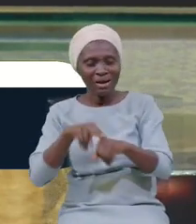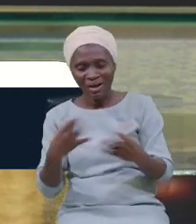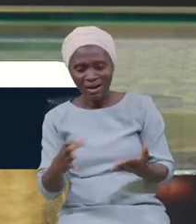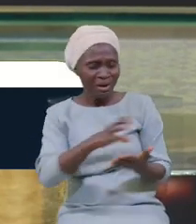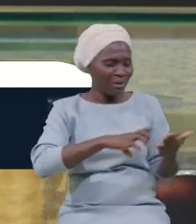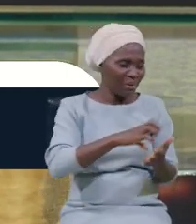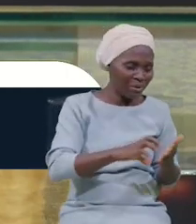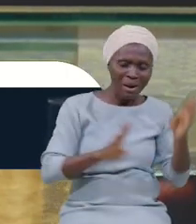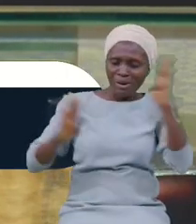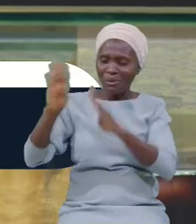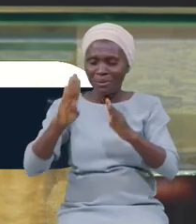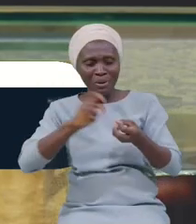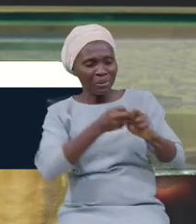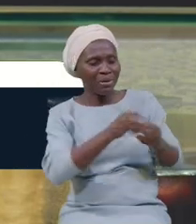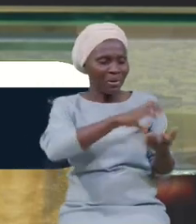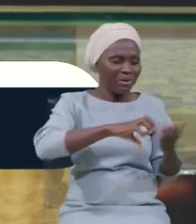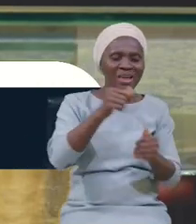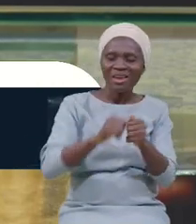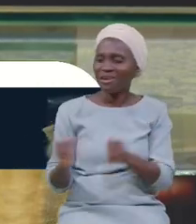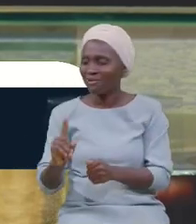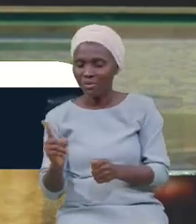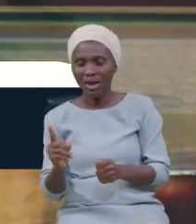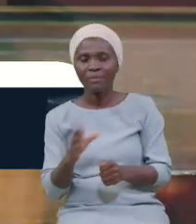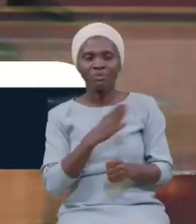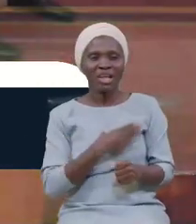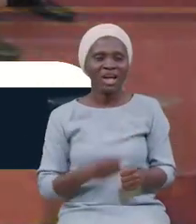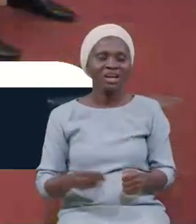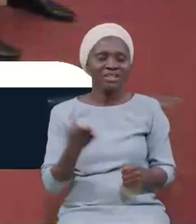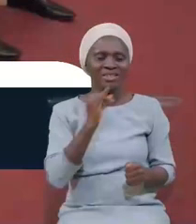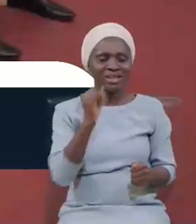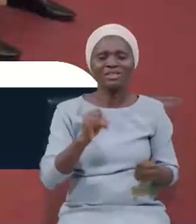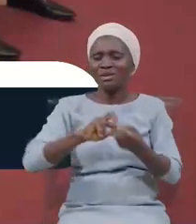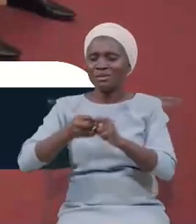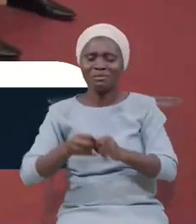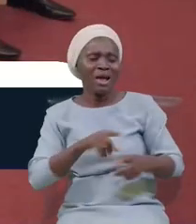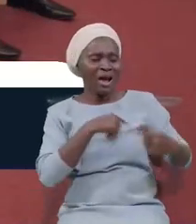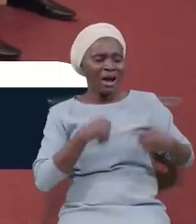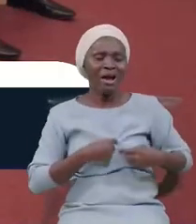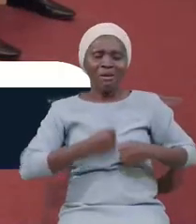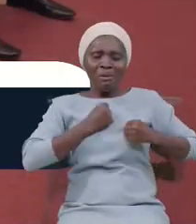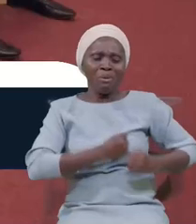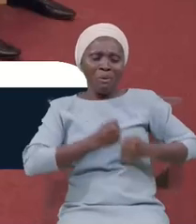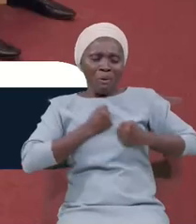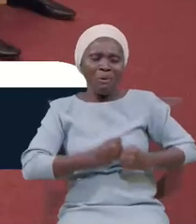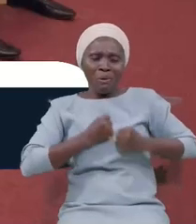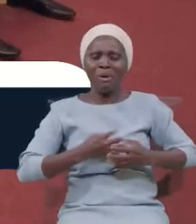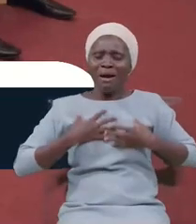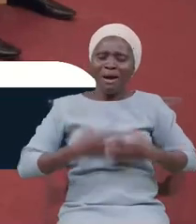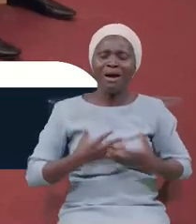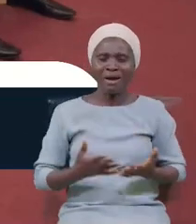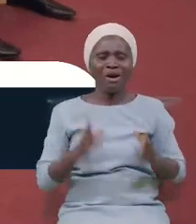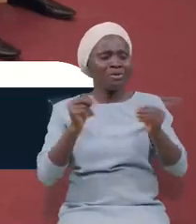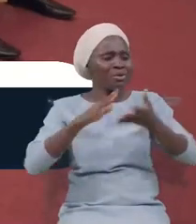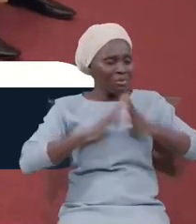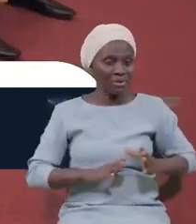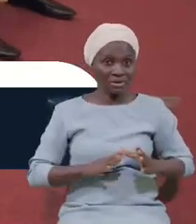les problèmes qui infestent la nation, il y a la confusion partout, il y a la palpitation de cœur partout, c'est comme il n'y a pas de